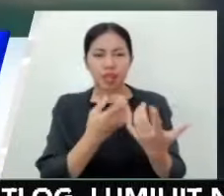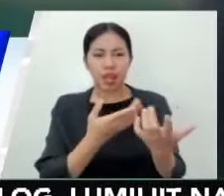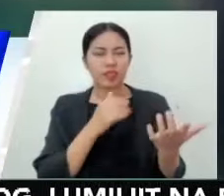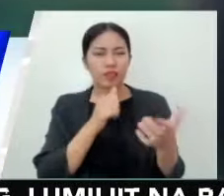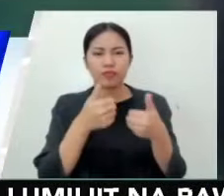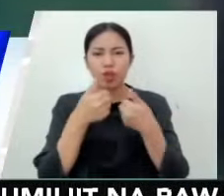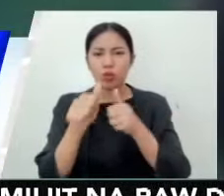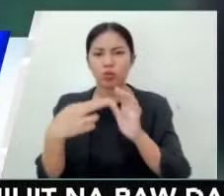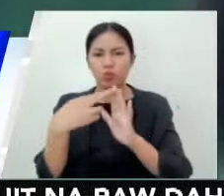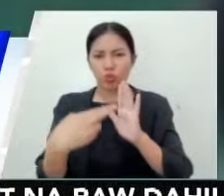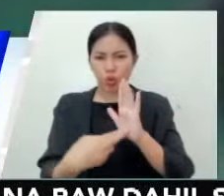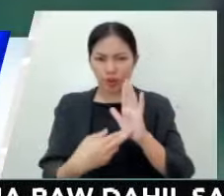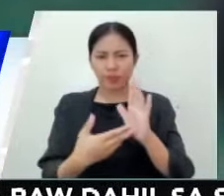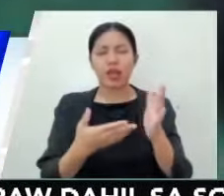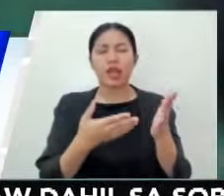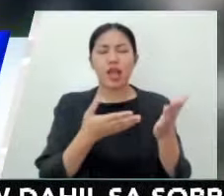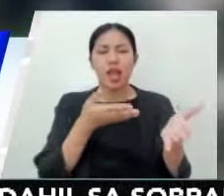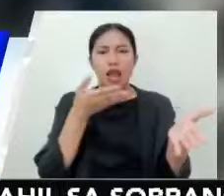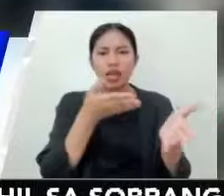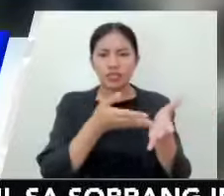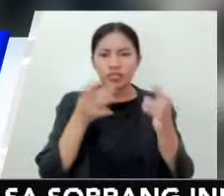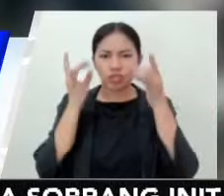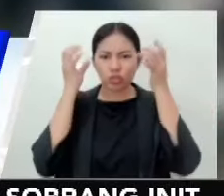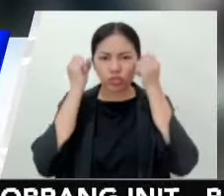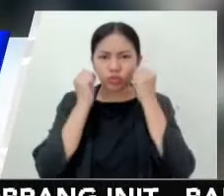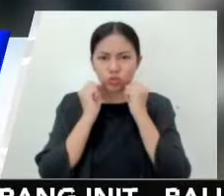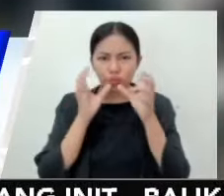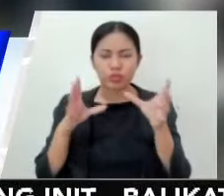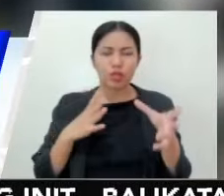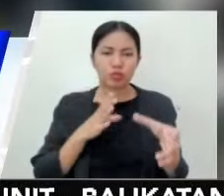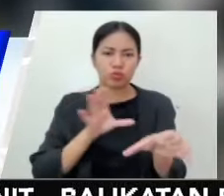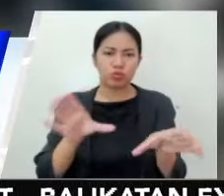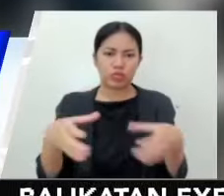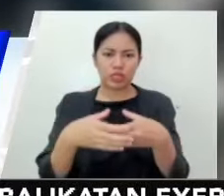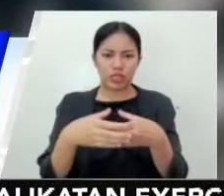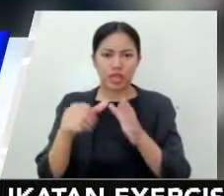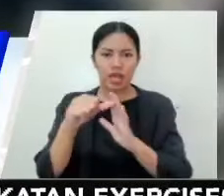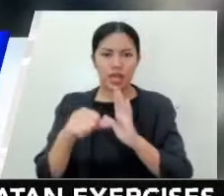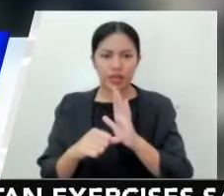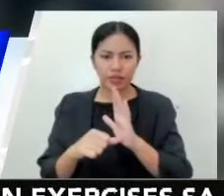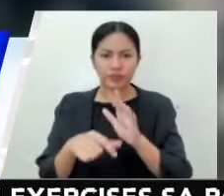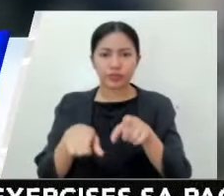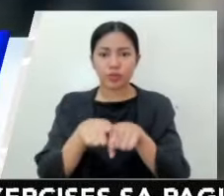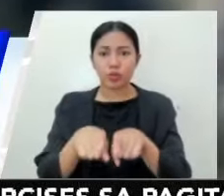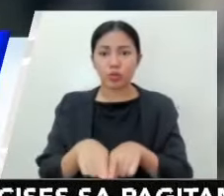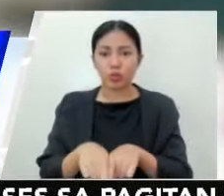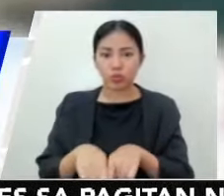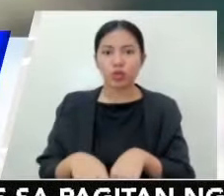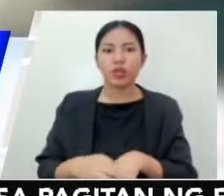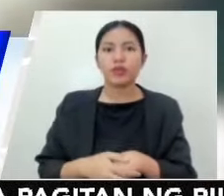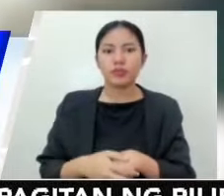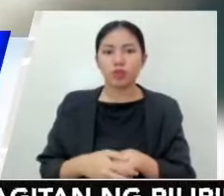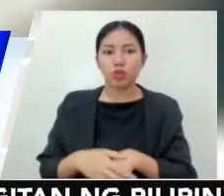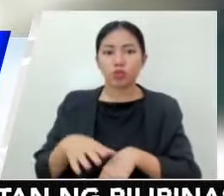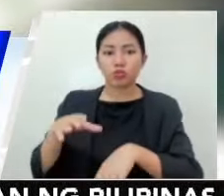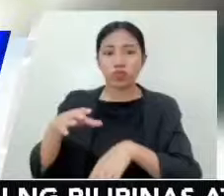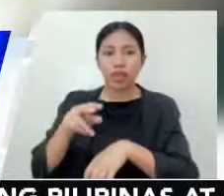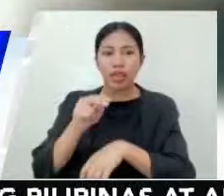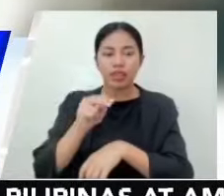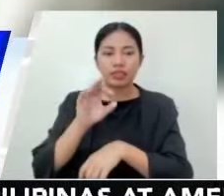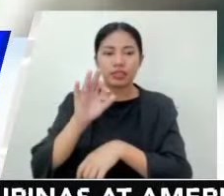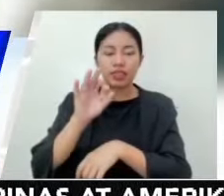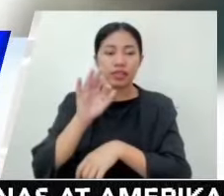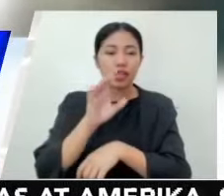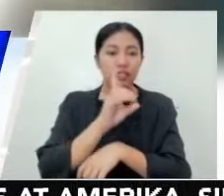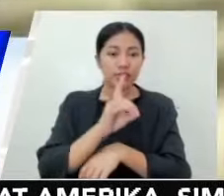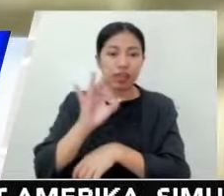terorista ang National Democratic Front Peace Consultant na si Elizabeth Pineda Principe. Sangkot daw si Principe sa pagpaplano, pagsasanay